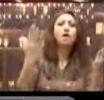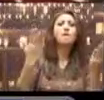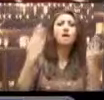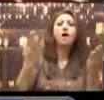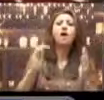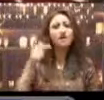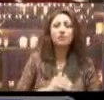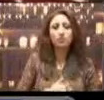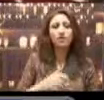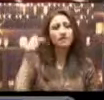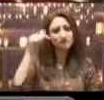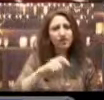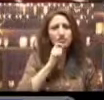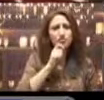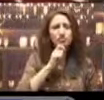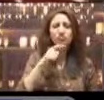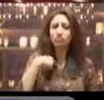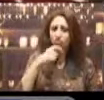بيجي لحظات طبعا